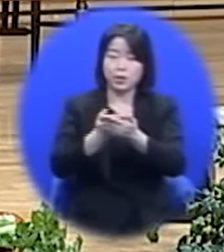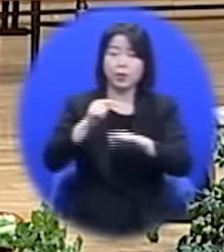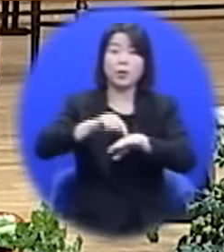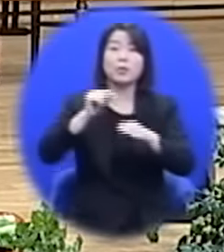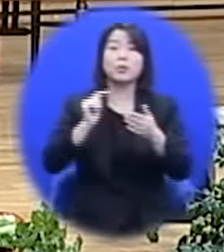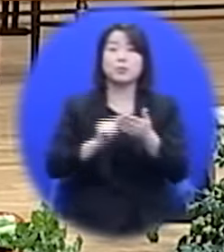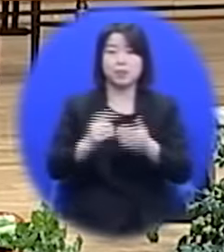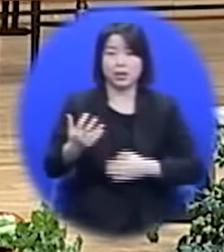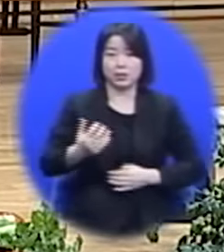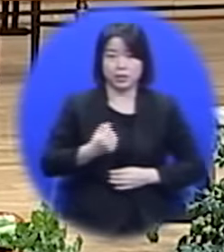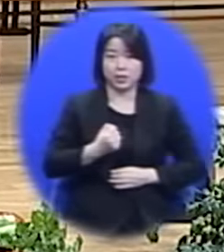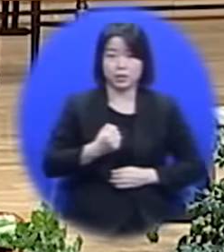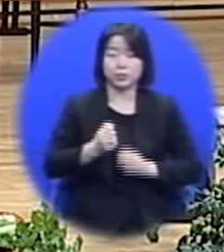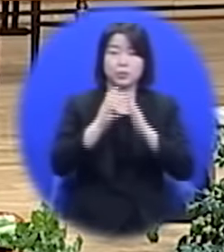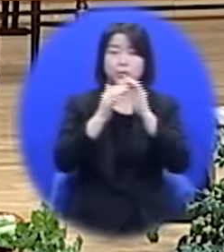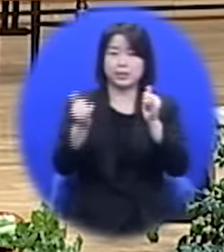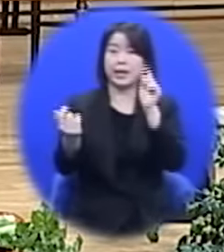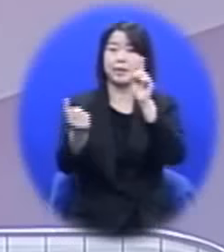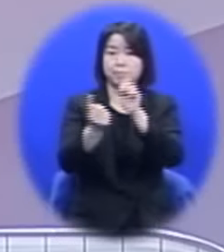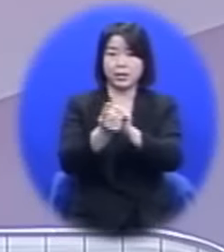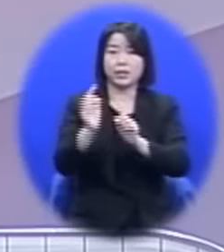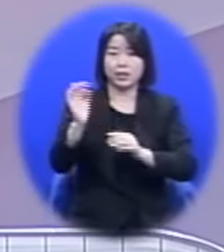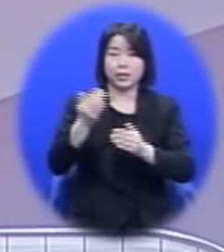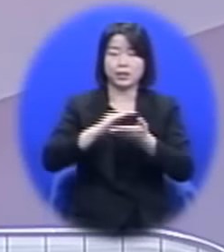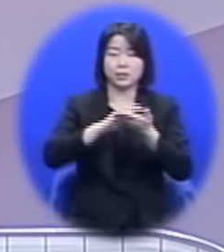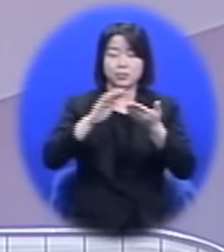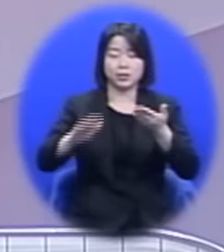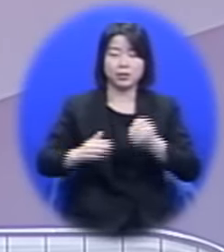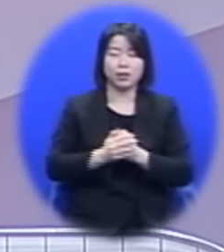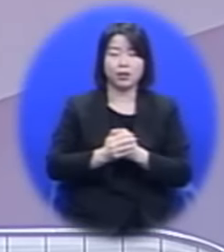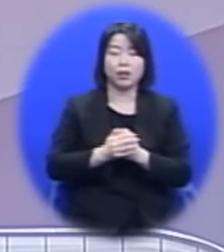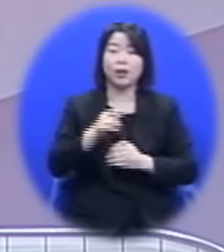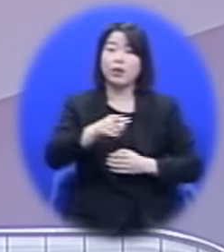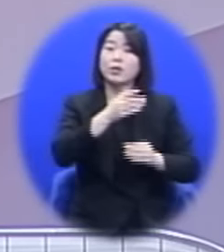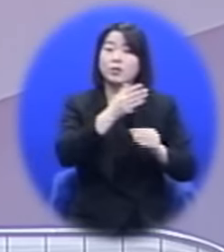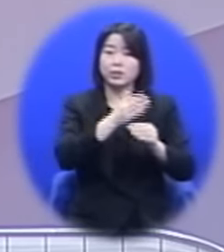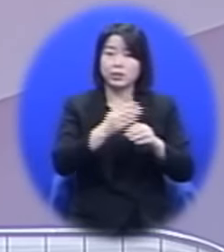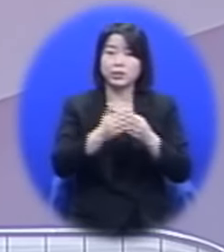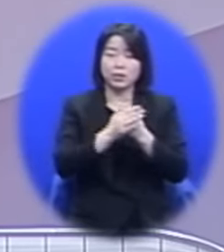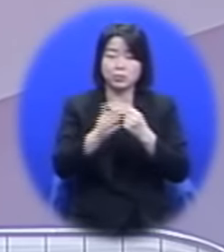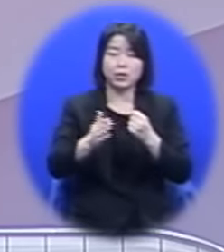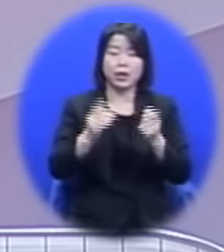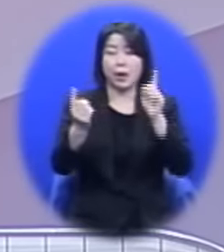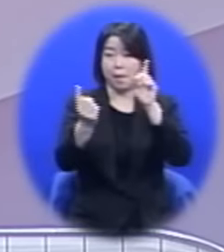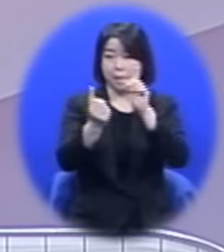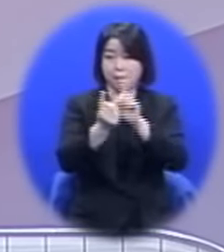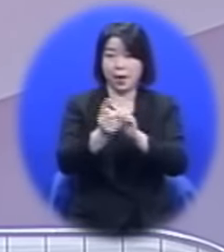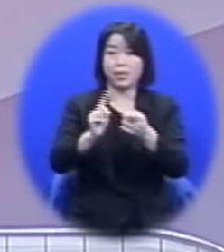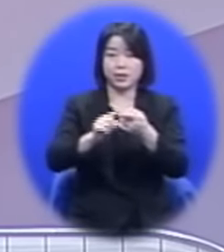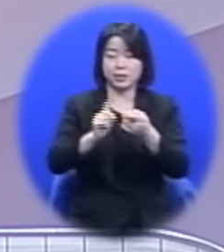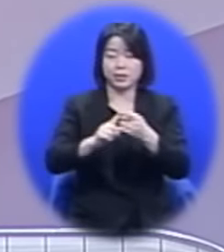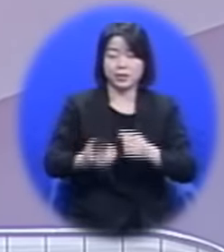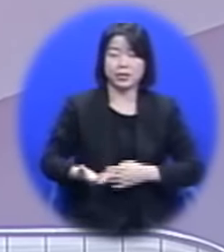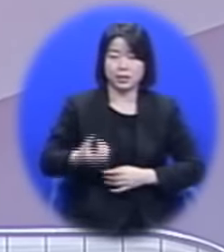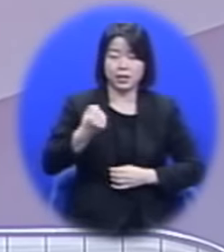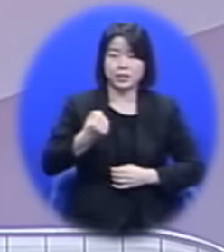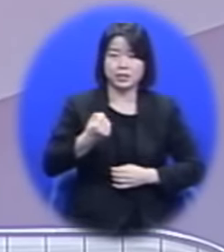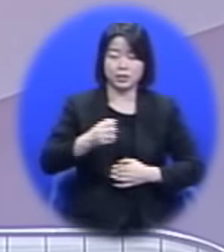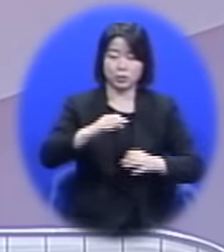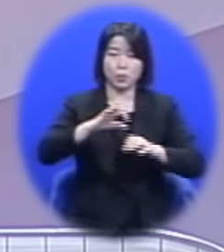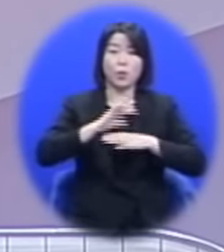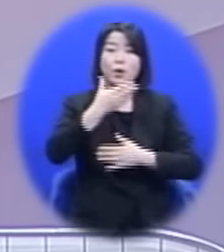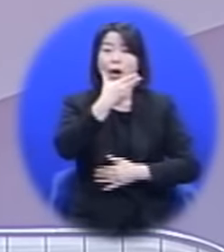가지고 사람들을 만납니다. 그러다 보니까 만남 자체에서 얻어지는 참 놀라운